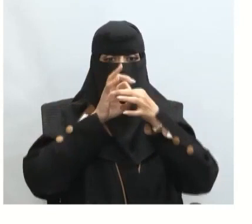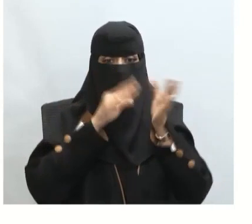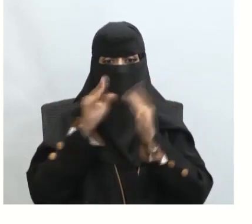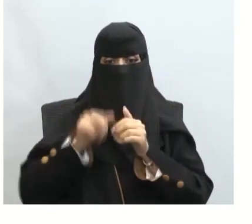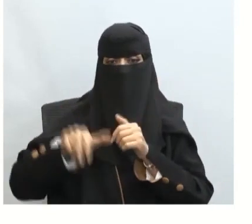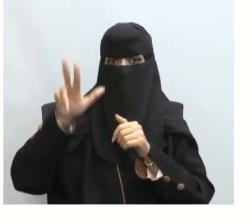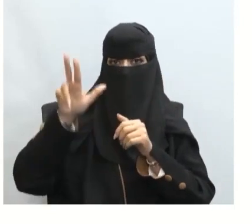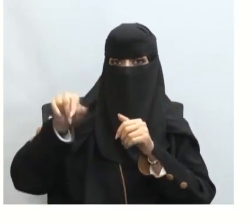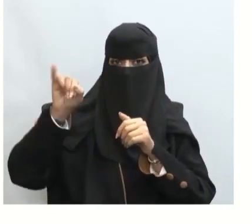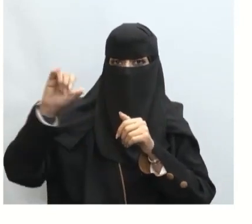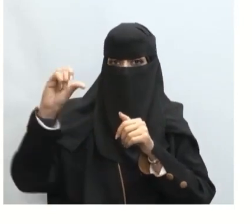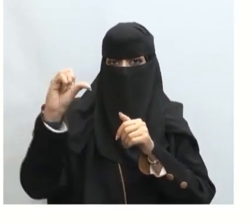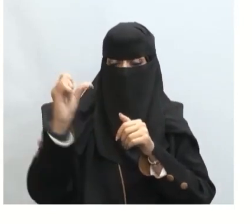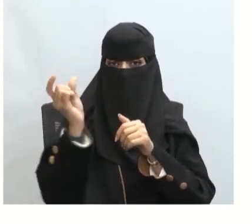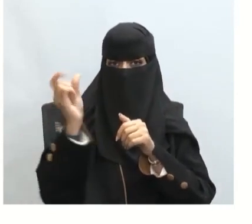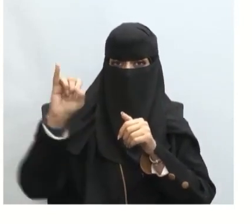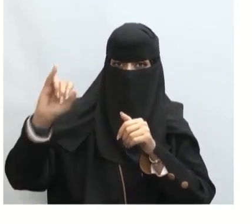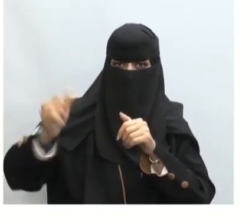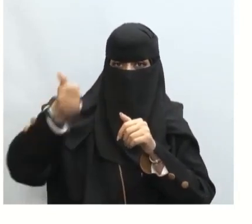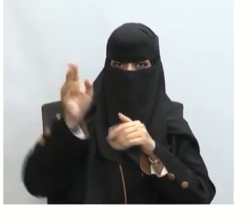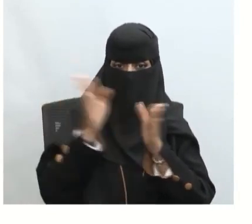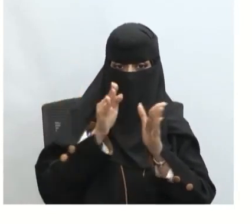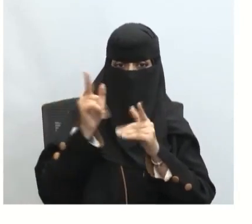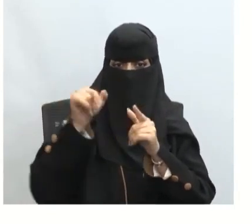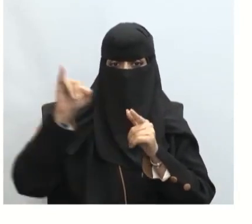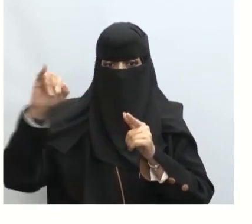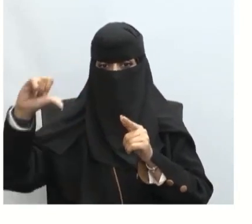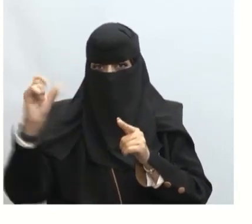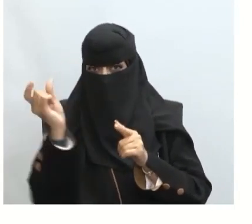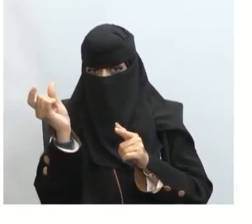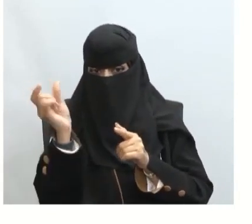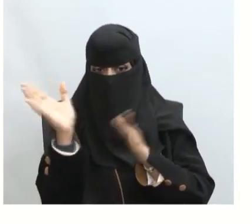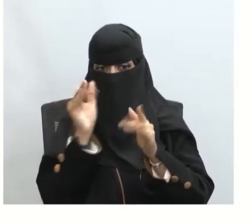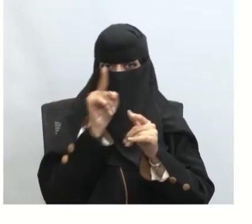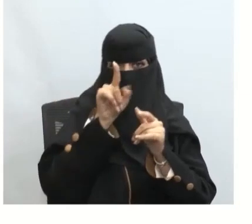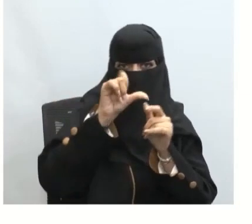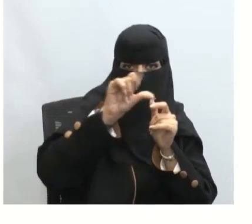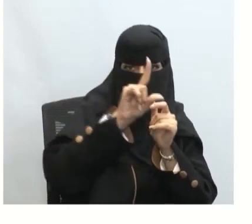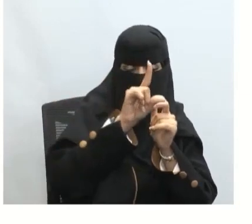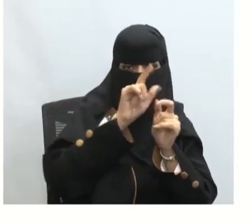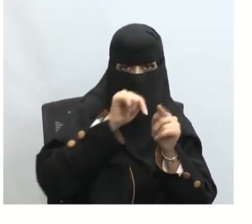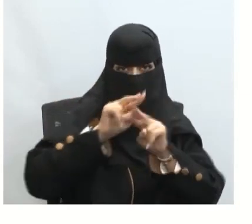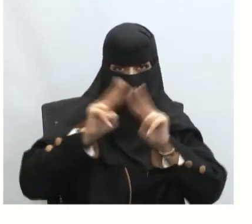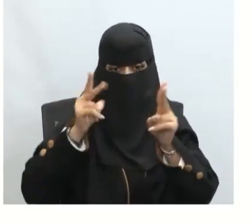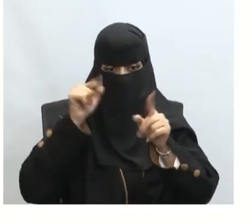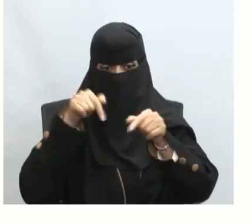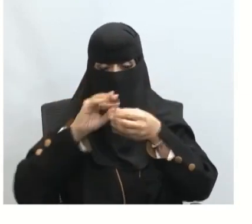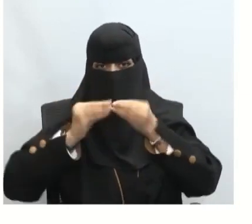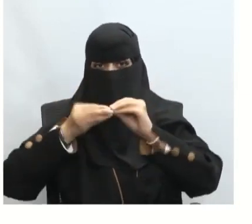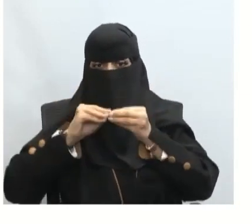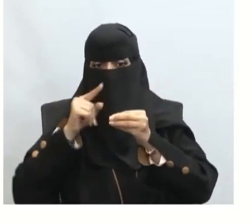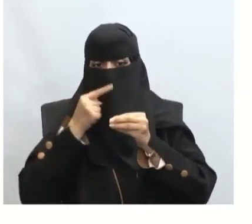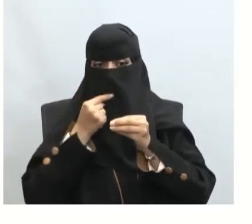الموني مرات والبوليمرات الان ركز معي المونمر الاول هنا باللون الاحمر والمونيمر الثاني